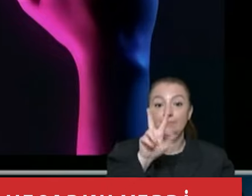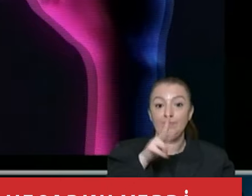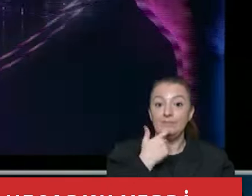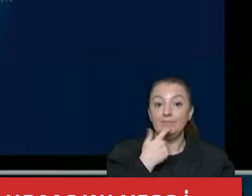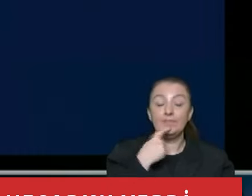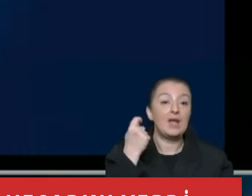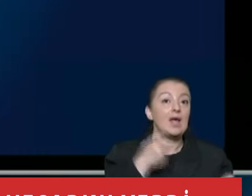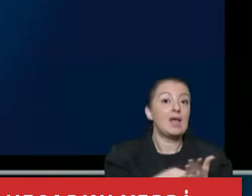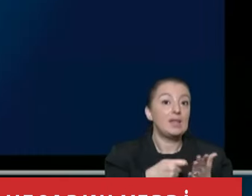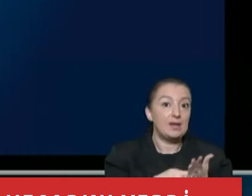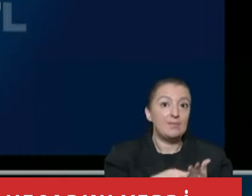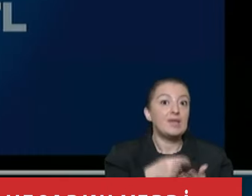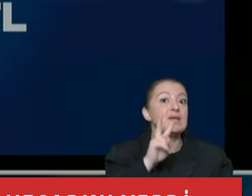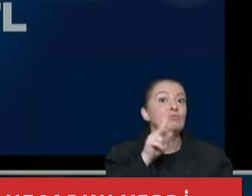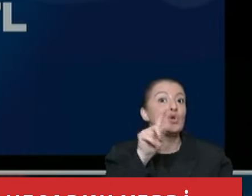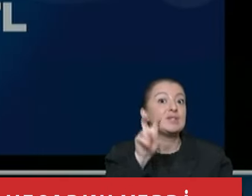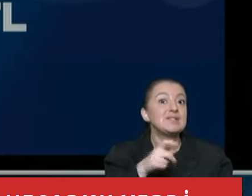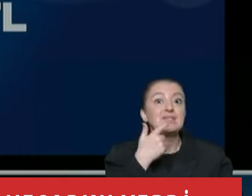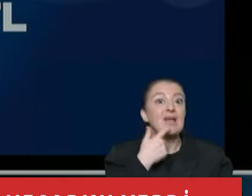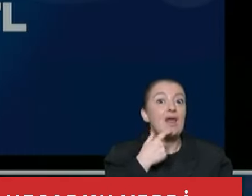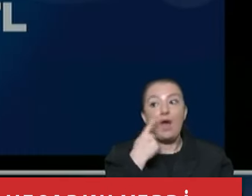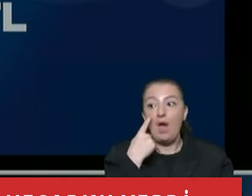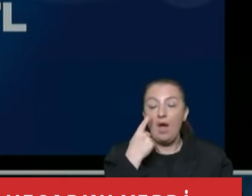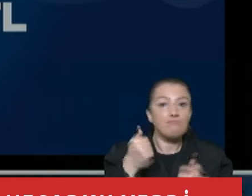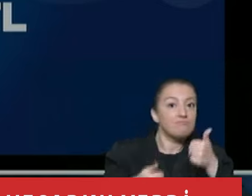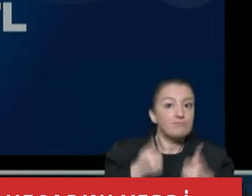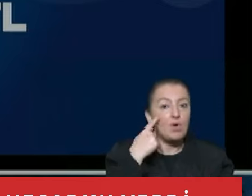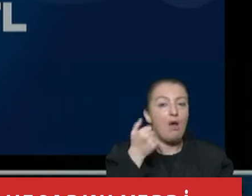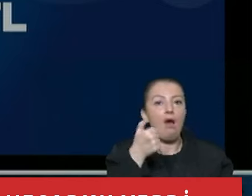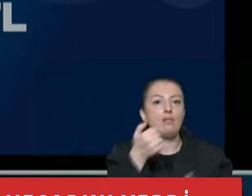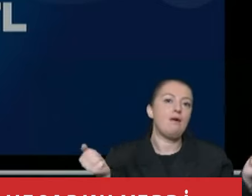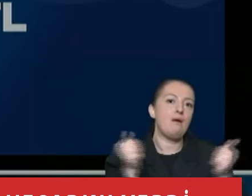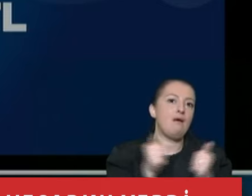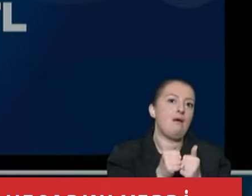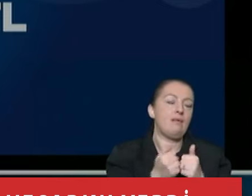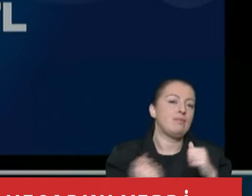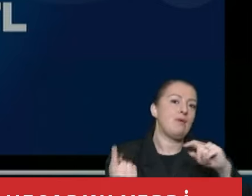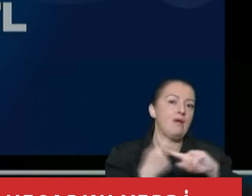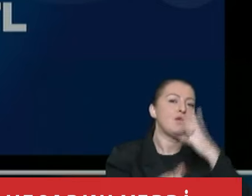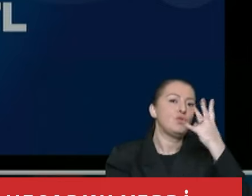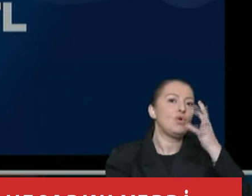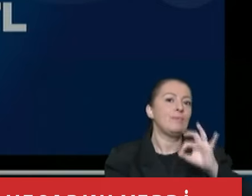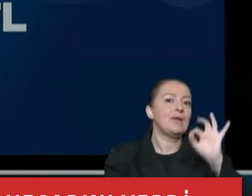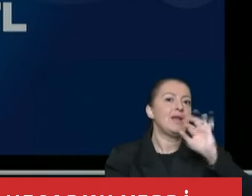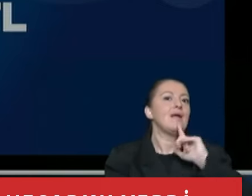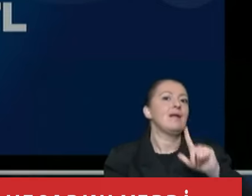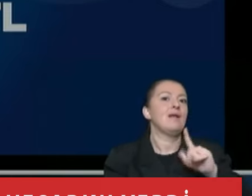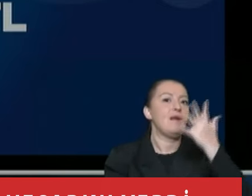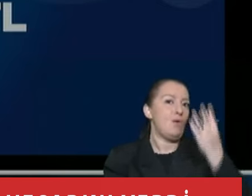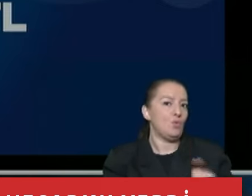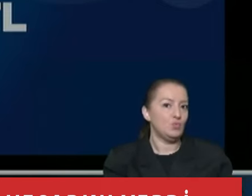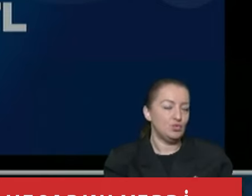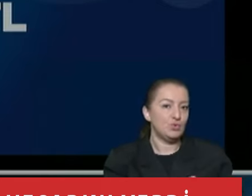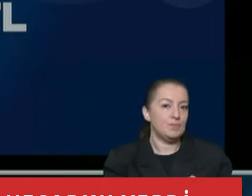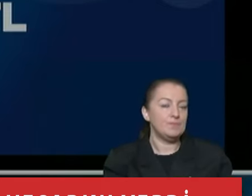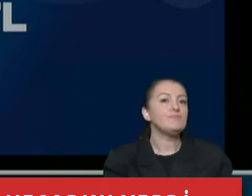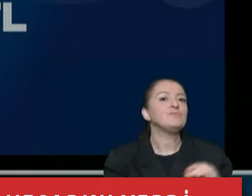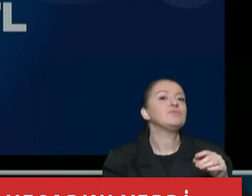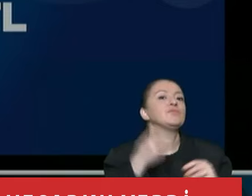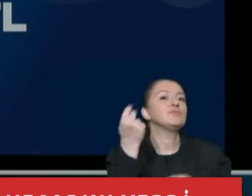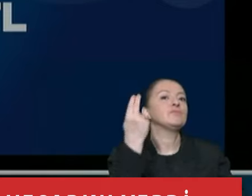yılında yatırımlar 2018 yılına göre yaklaşık 6 kat artarak 4 milyar lira seviyesinde gerçekleştirilmiş